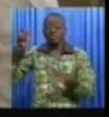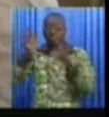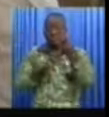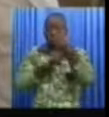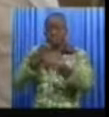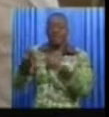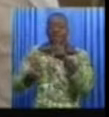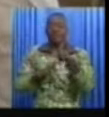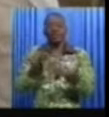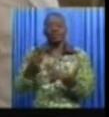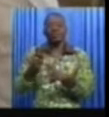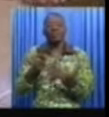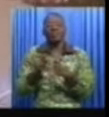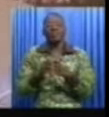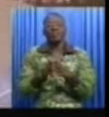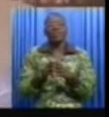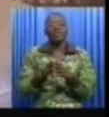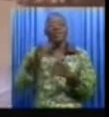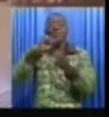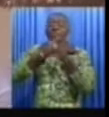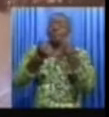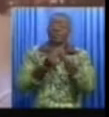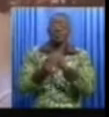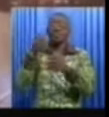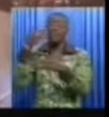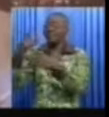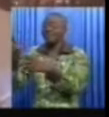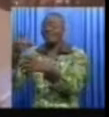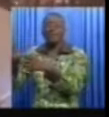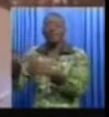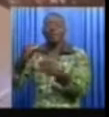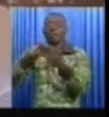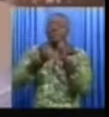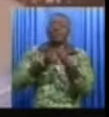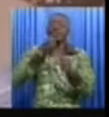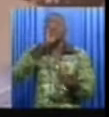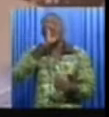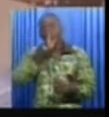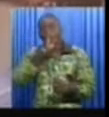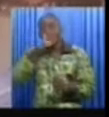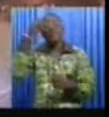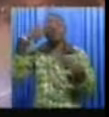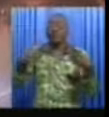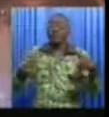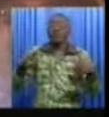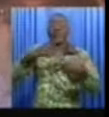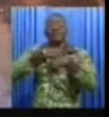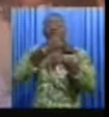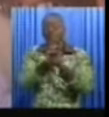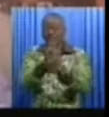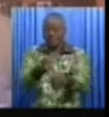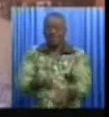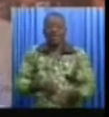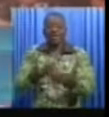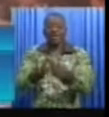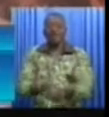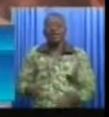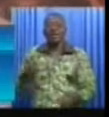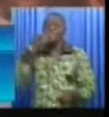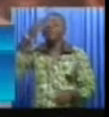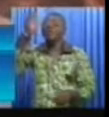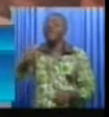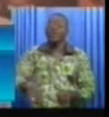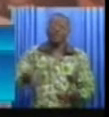Moun. Les problèmes de décentralisation, les problèmes d'eau, les problèmes d'écoulement des produits agricoles liés à la mauvaise